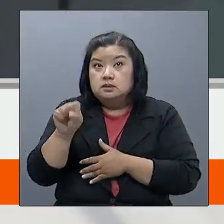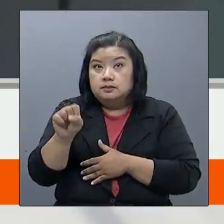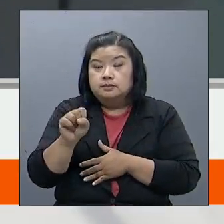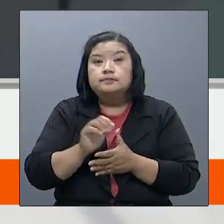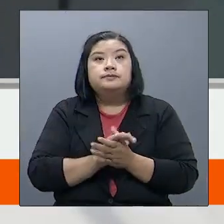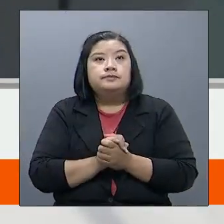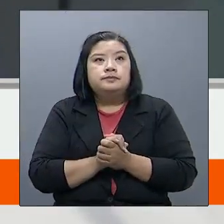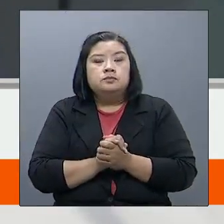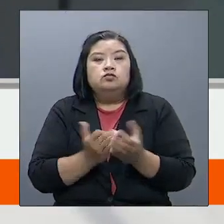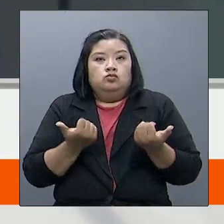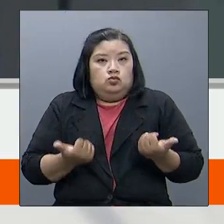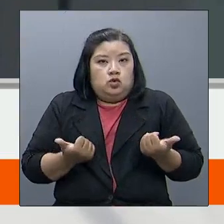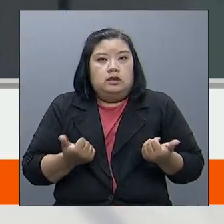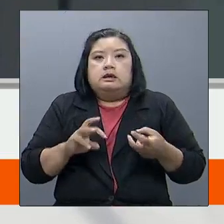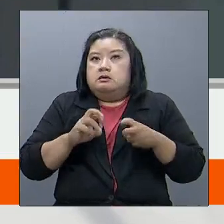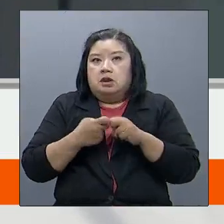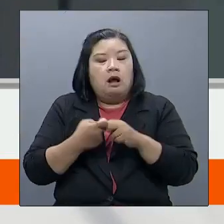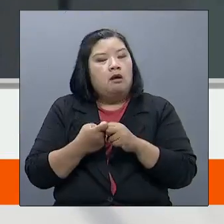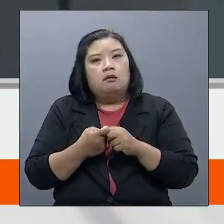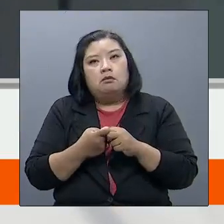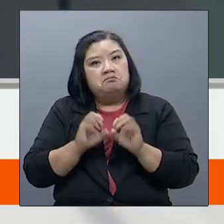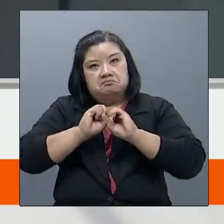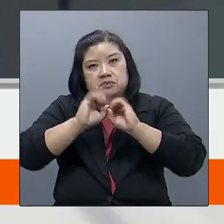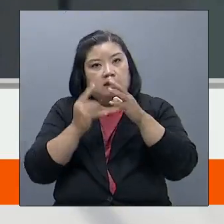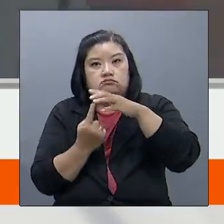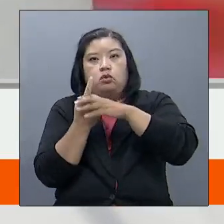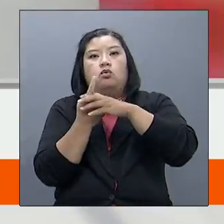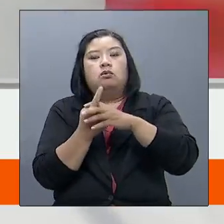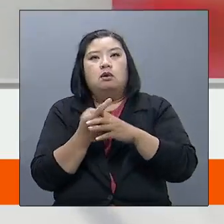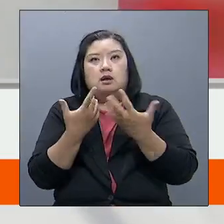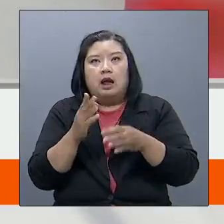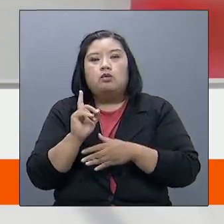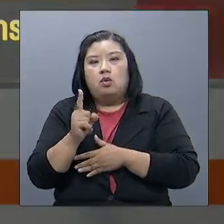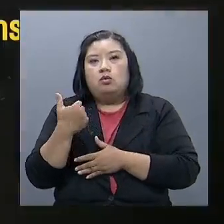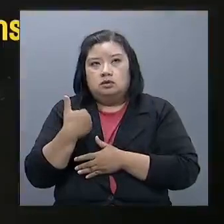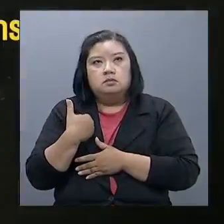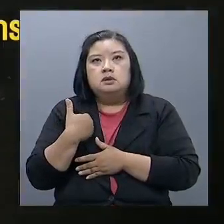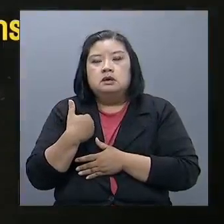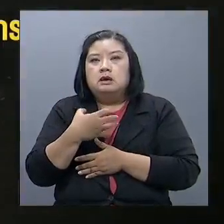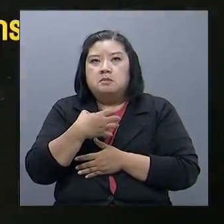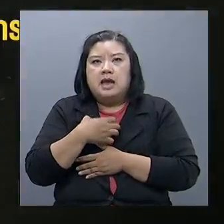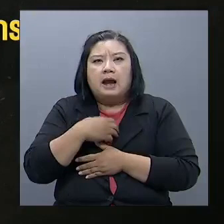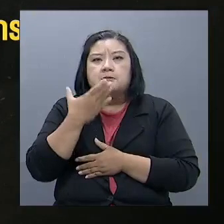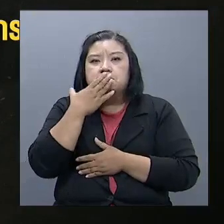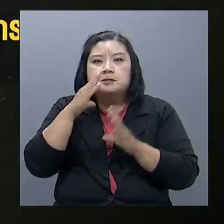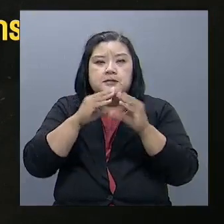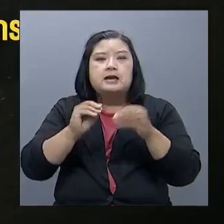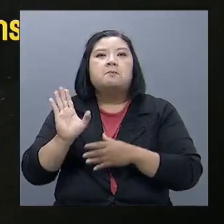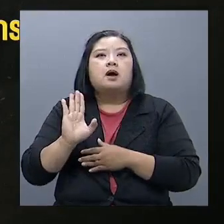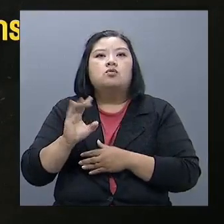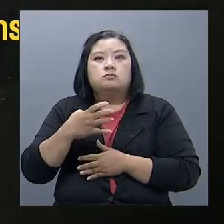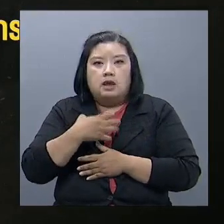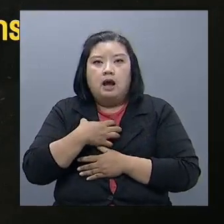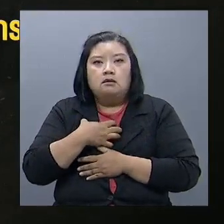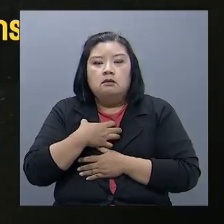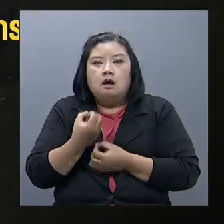รื่องมันเกิดแดงขึ้นมาเนี่ยทุกอย่างมันก็คงหายเข้าไปในกีบเมฆก่อนนะครับแล้วรอวันที่จะผุดขึ้นมาก